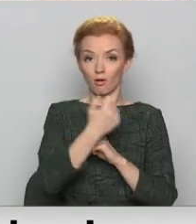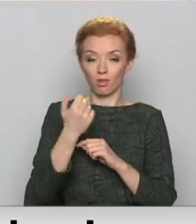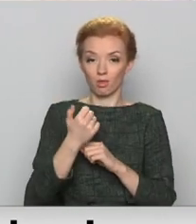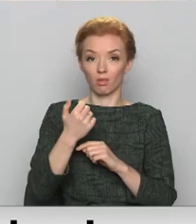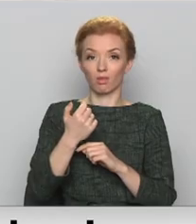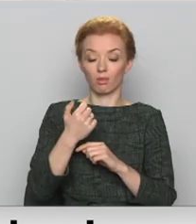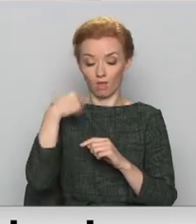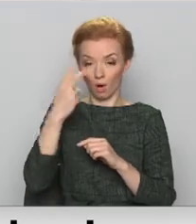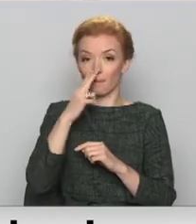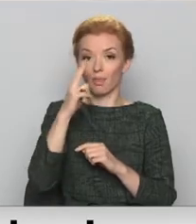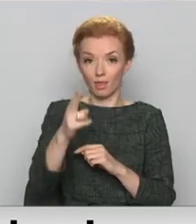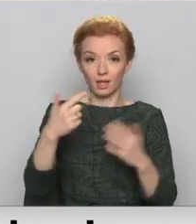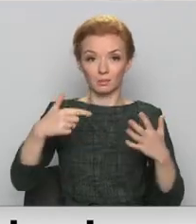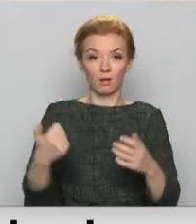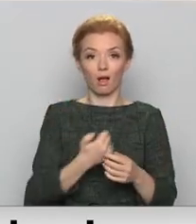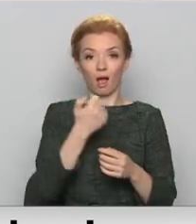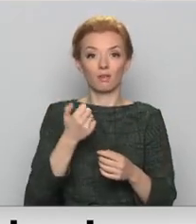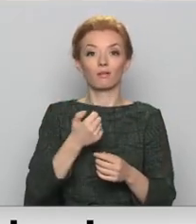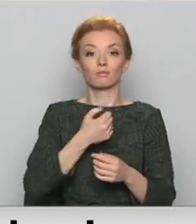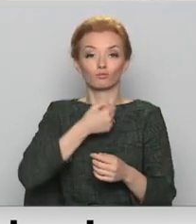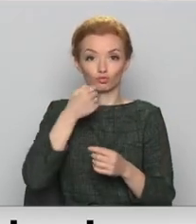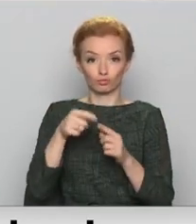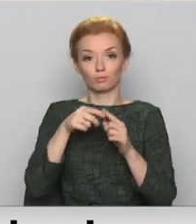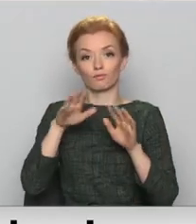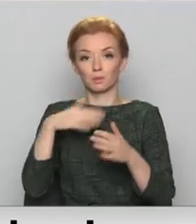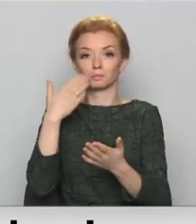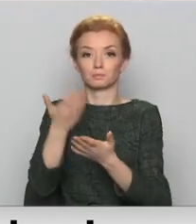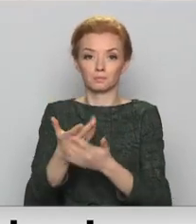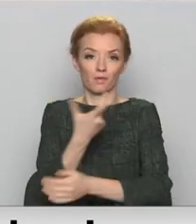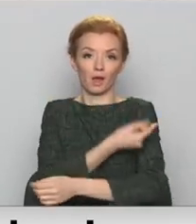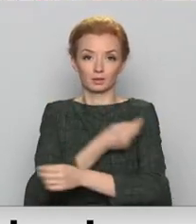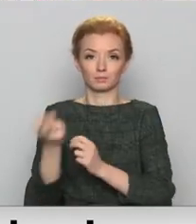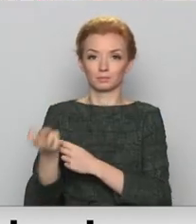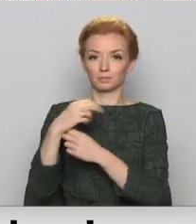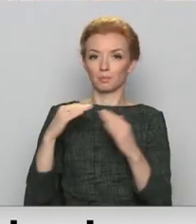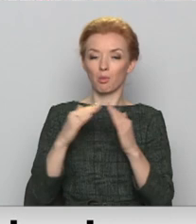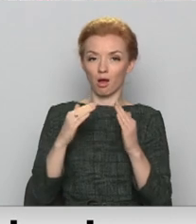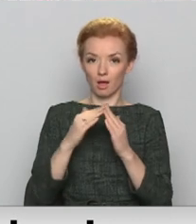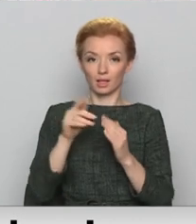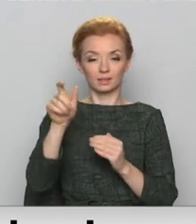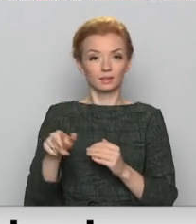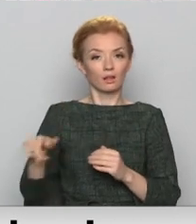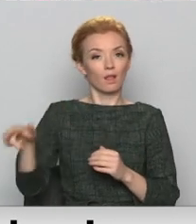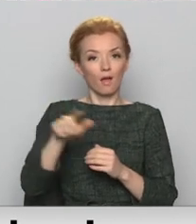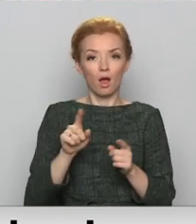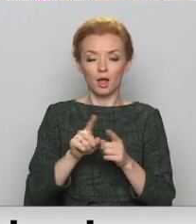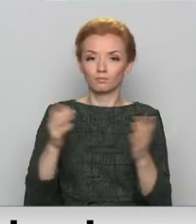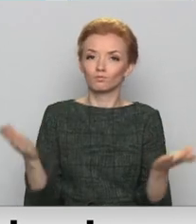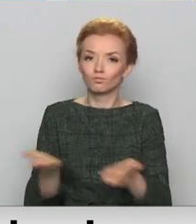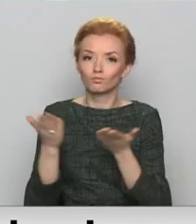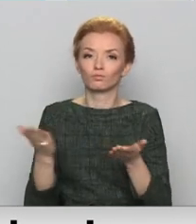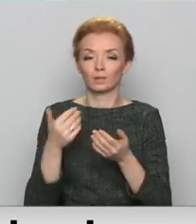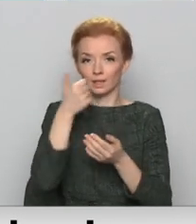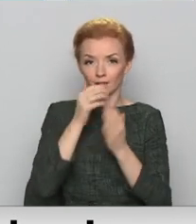cilvēkiem būs iespēja pieteikt vakcināciju pret COVID-19 mājās. Cilvēki vakcinēties tiek uzrunāti arī individuāli,